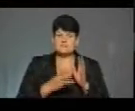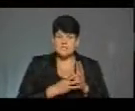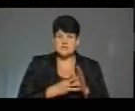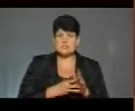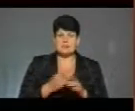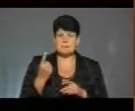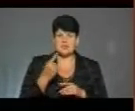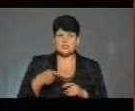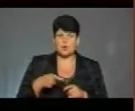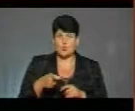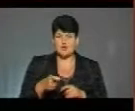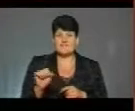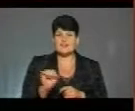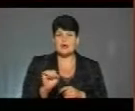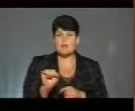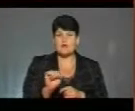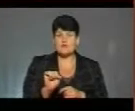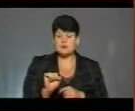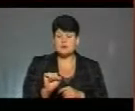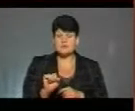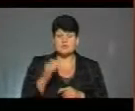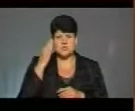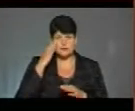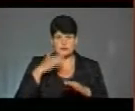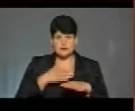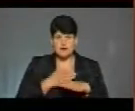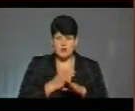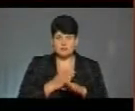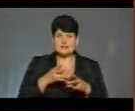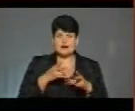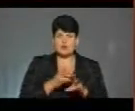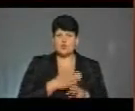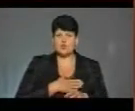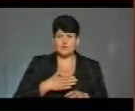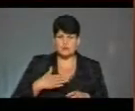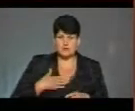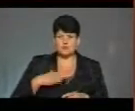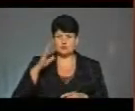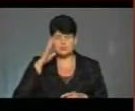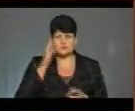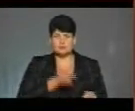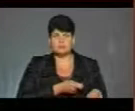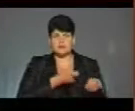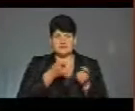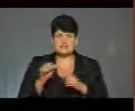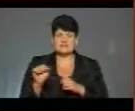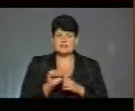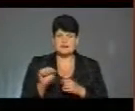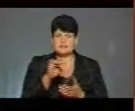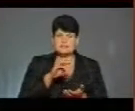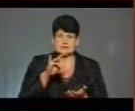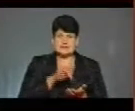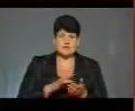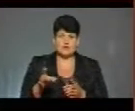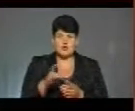колії залізничної станції Теребовля. З черепно-мозковою травмою та травмою грудної клітки чоловіка доставили до Теребовлянської центральної